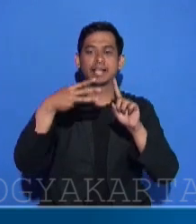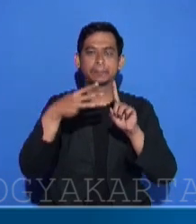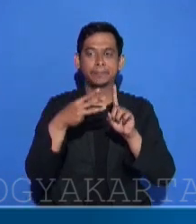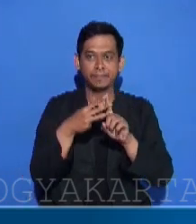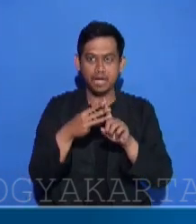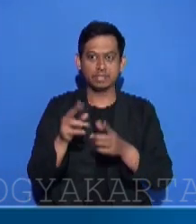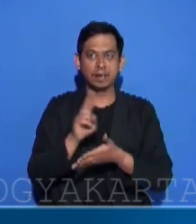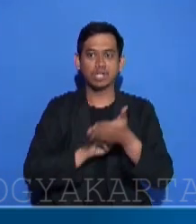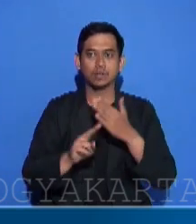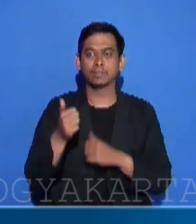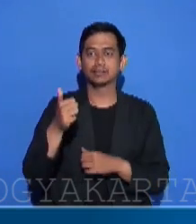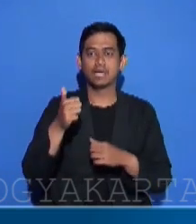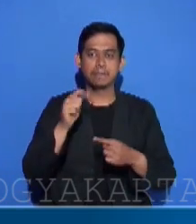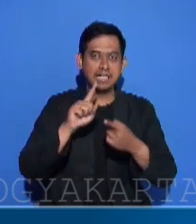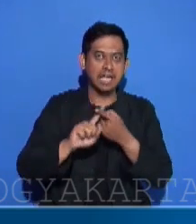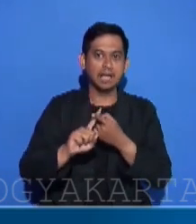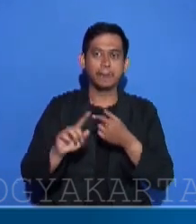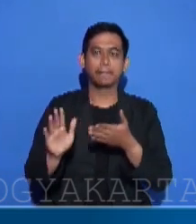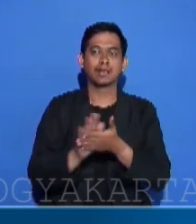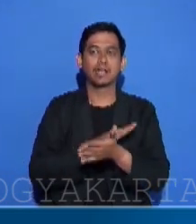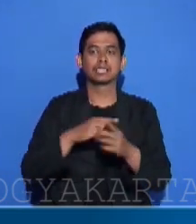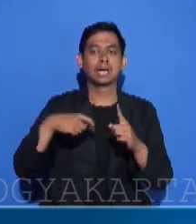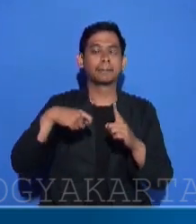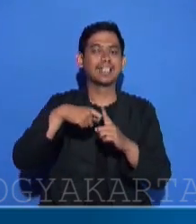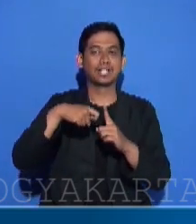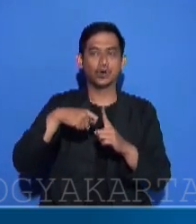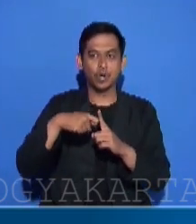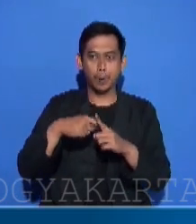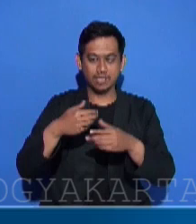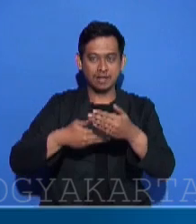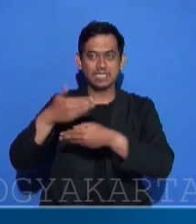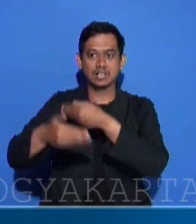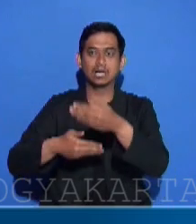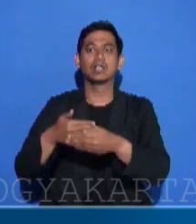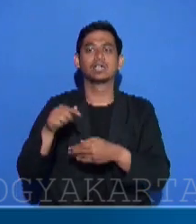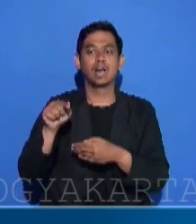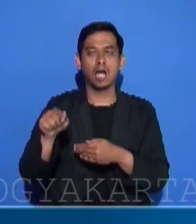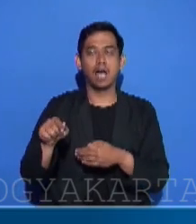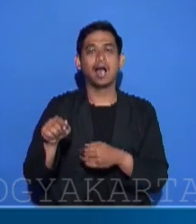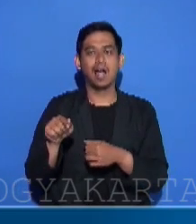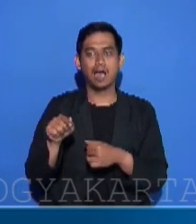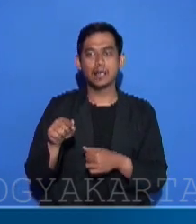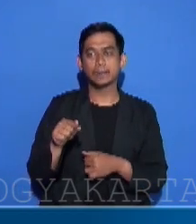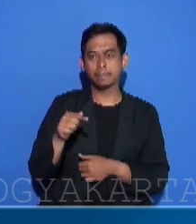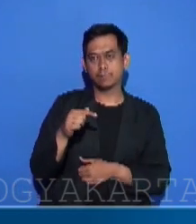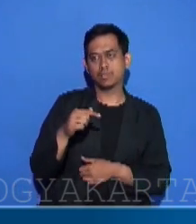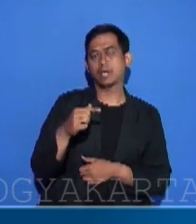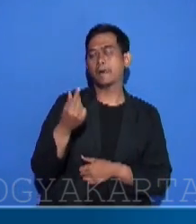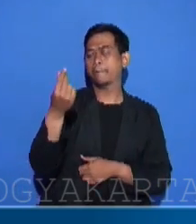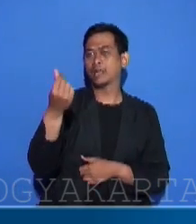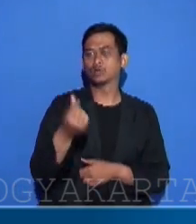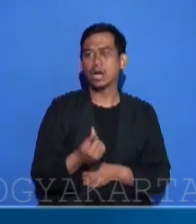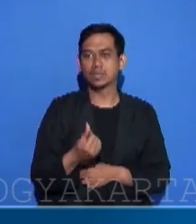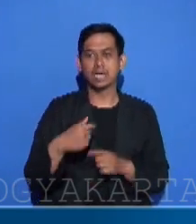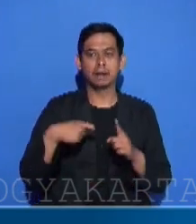kampus lebih mengenal potensi kpto jenjang karir dan teknologi blockchain dunia mata uang kpto serta berkesempatan untuk